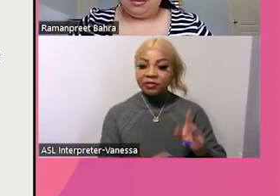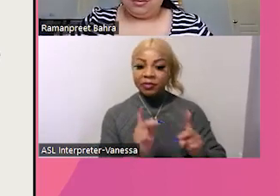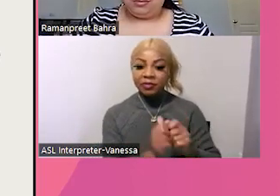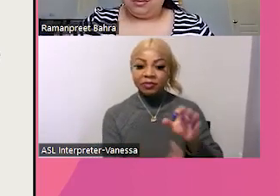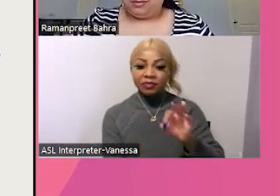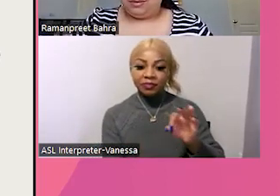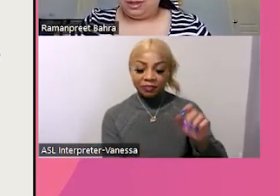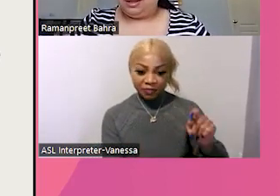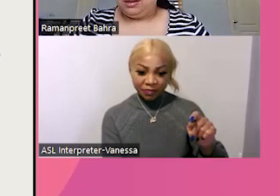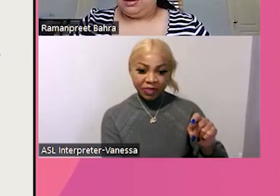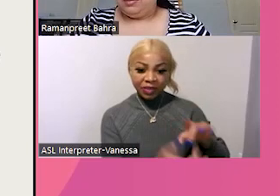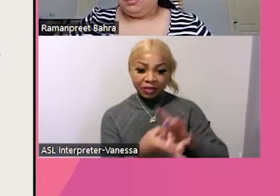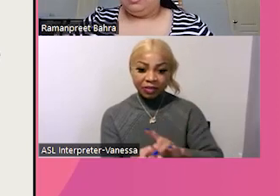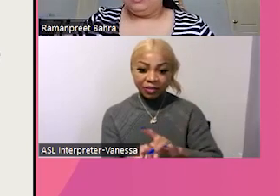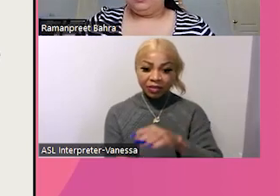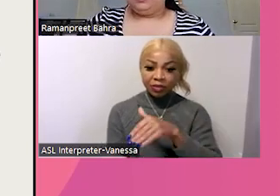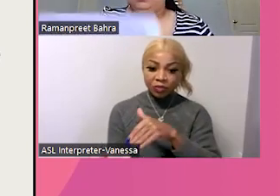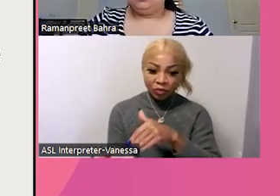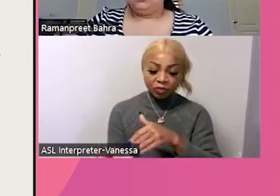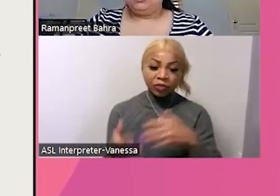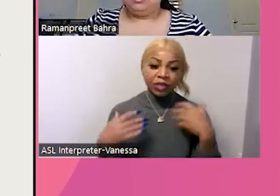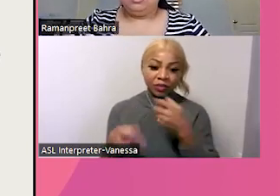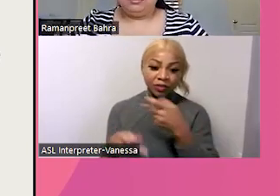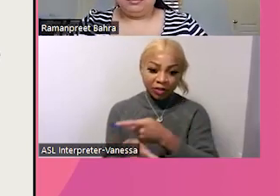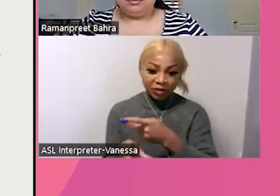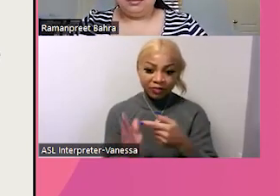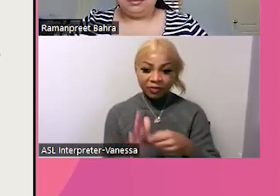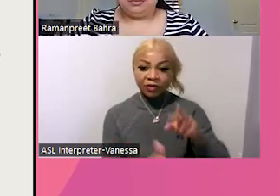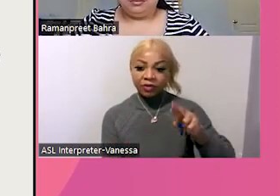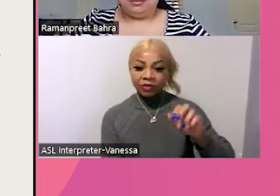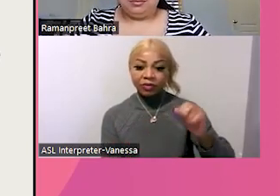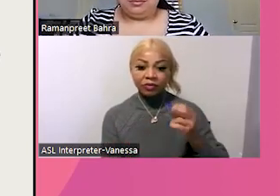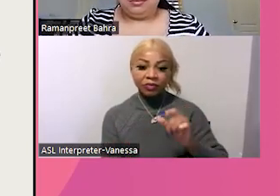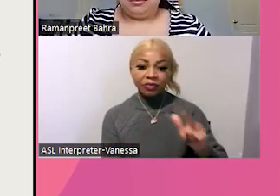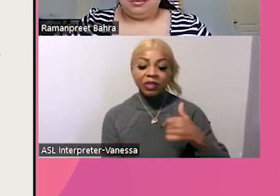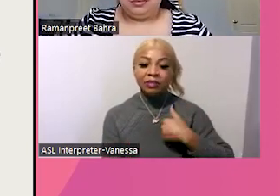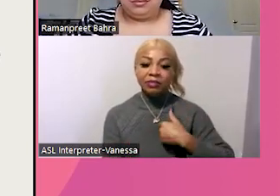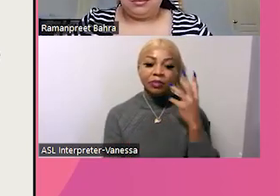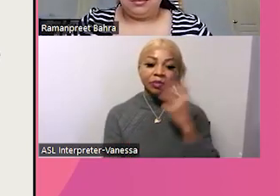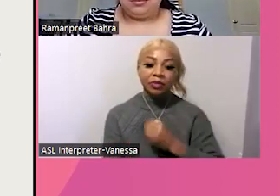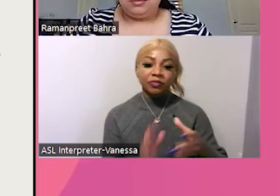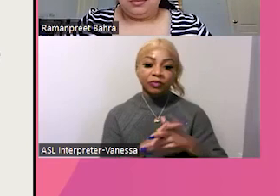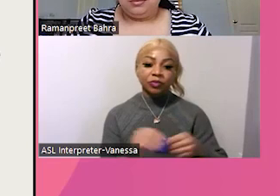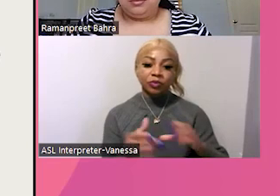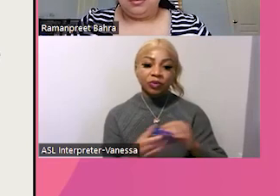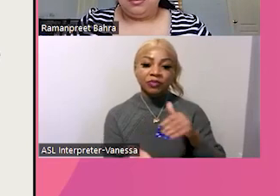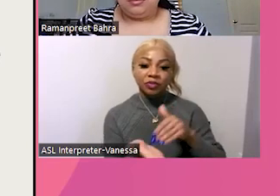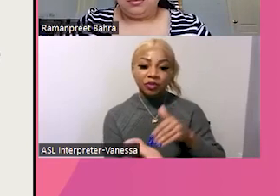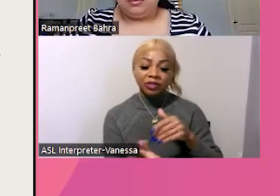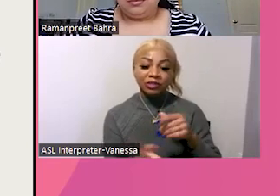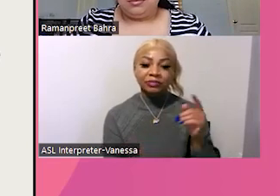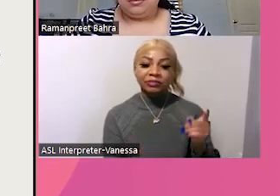exemples vécus de personnes avec leurs professionnels de la santé. Par exemple, l'histoire de